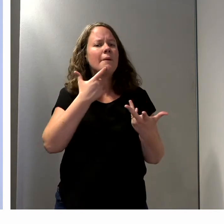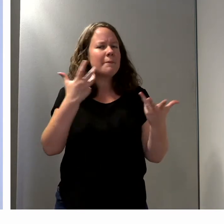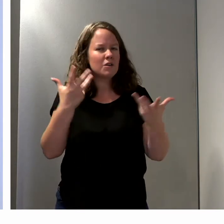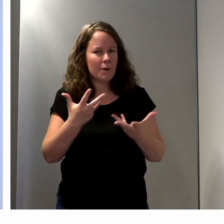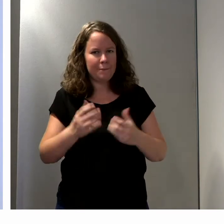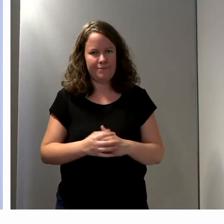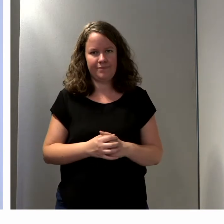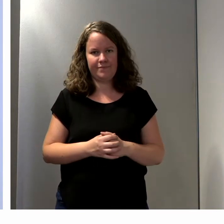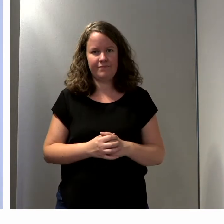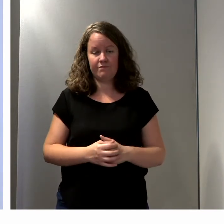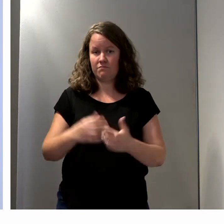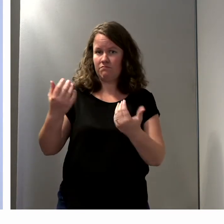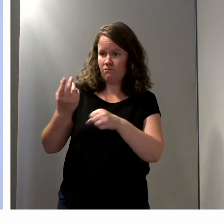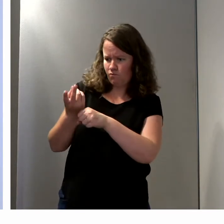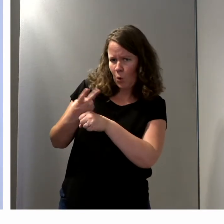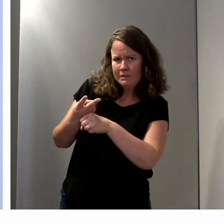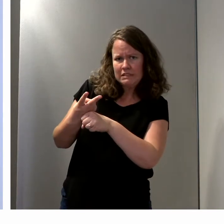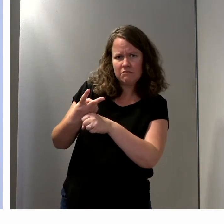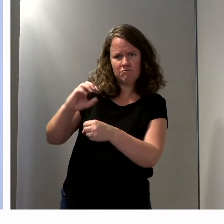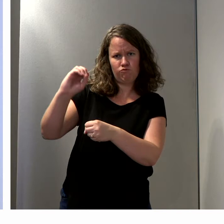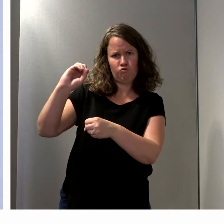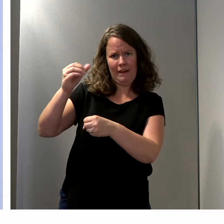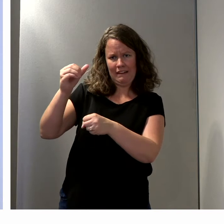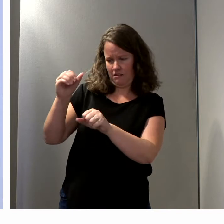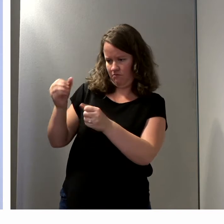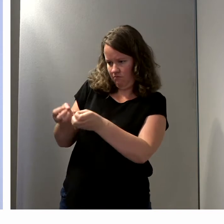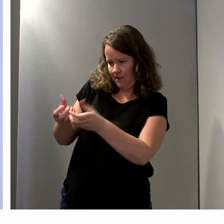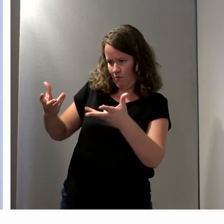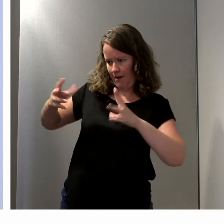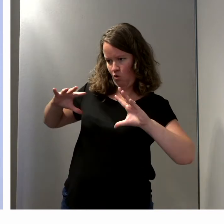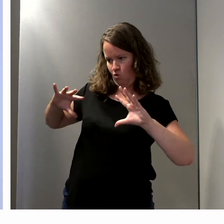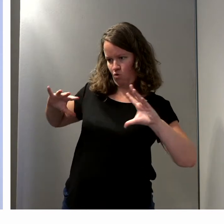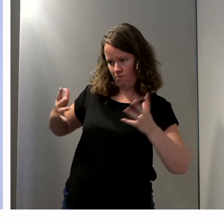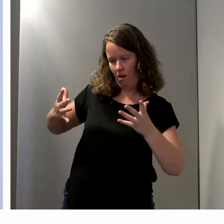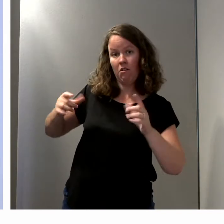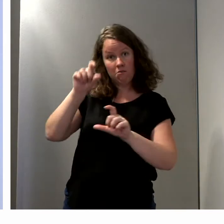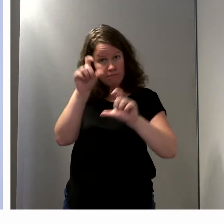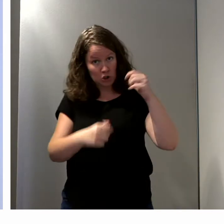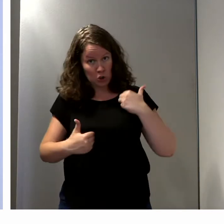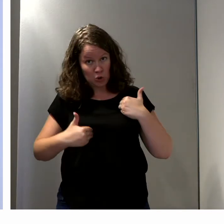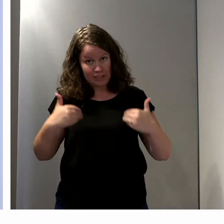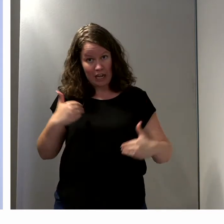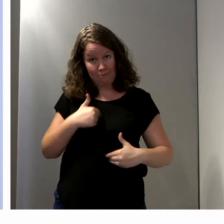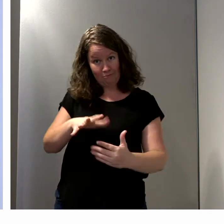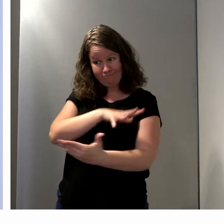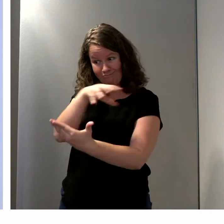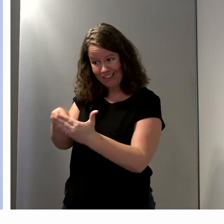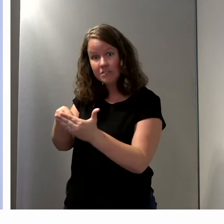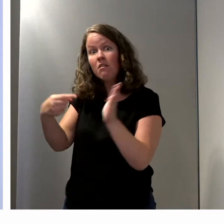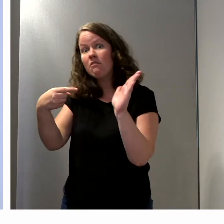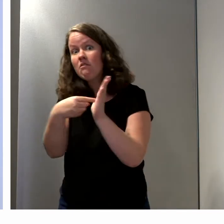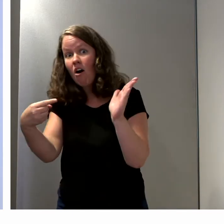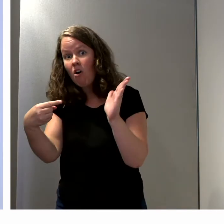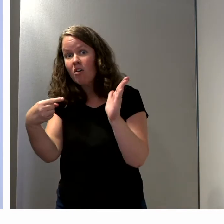outils numériques développés avec les utilisateurs handicapés, deux points, c'est pour quand, point